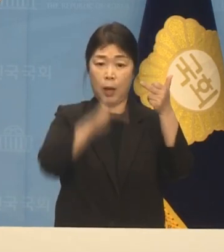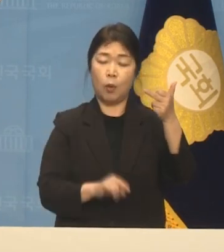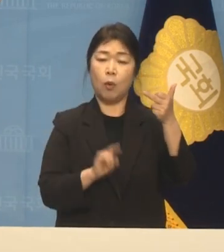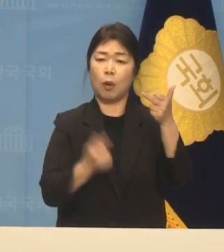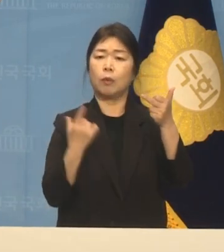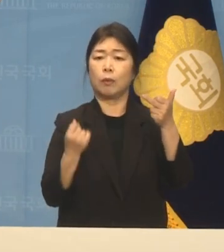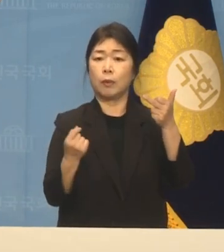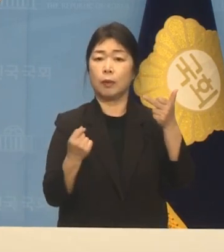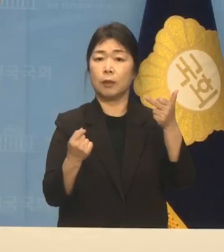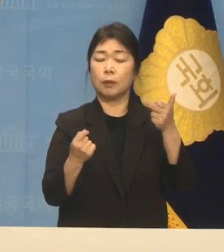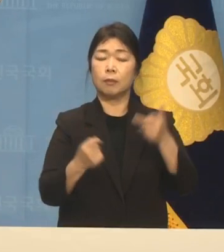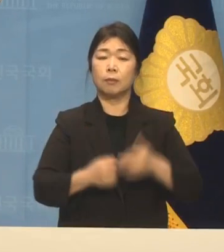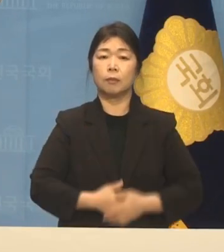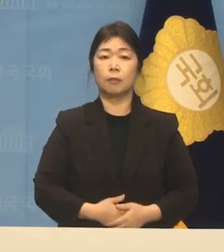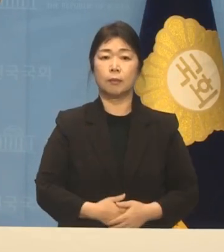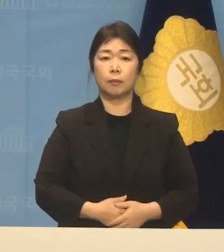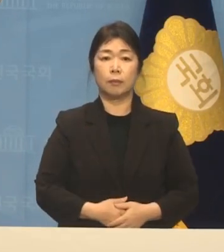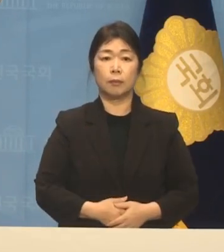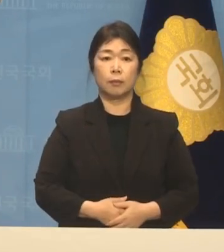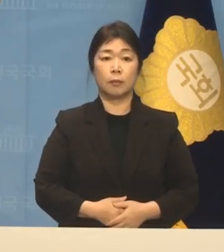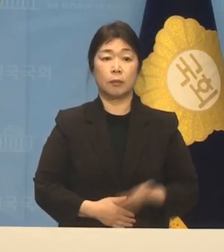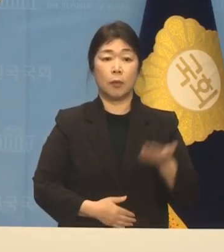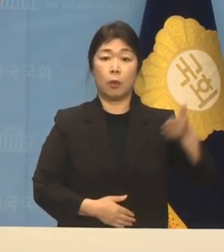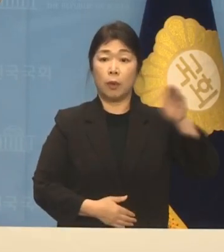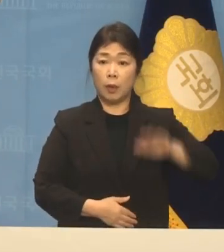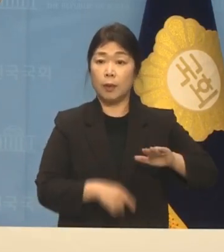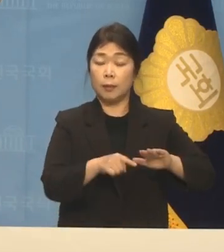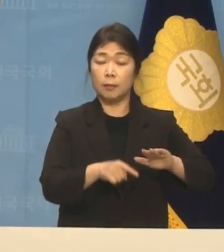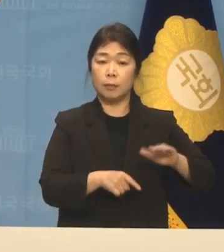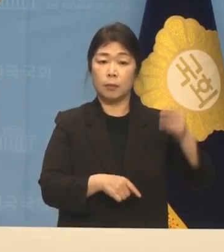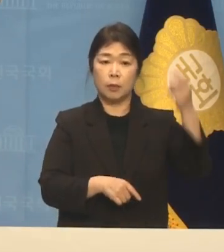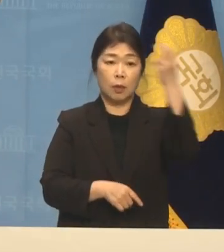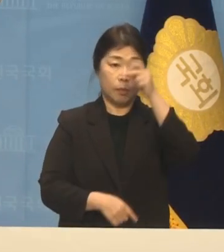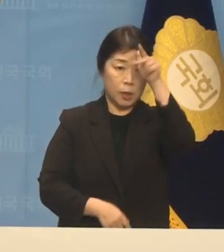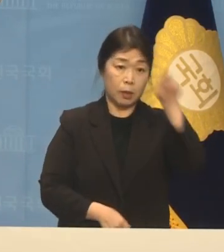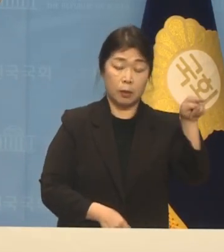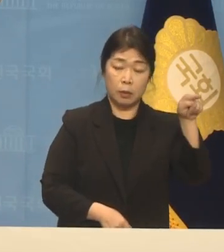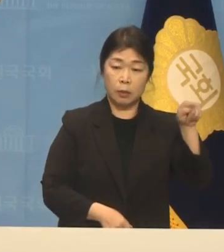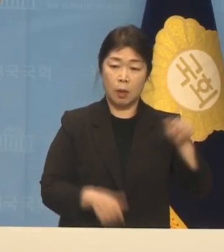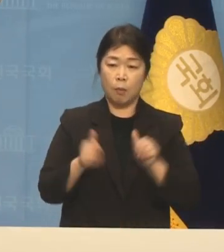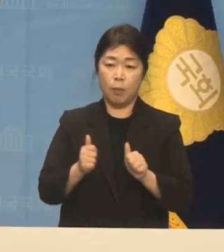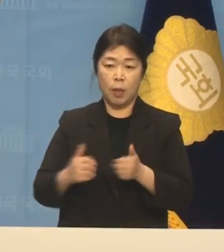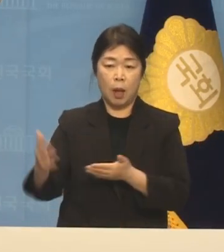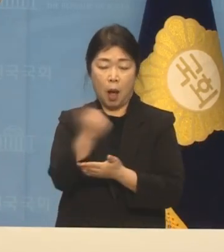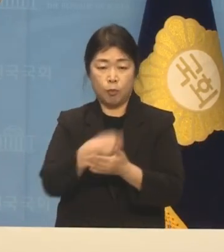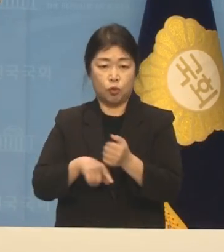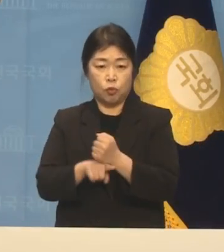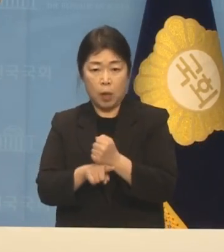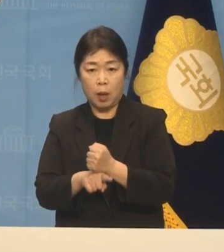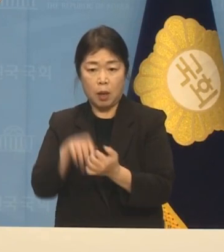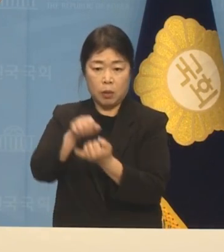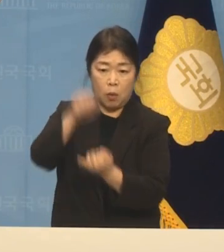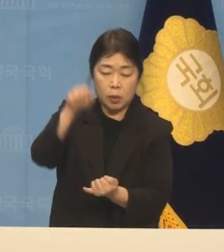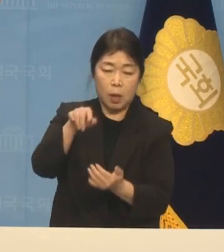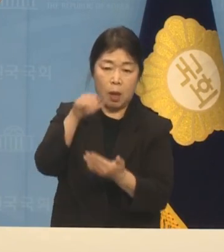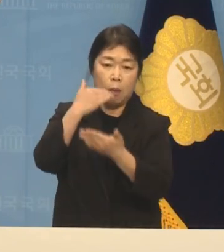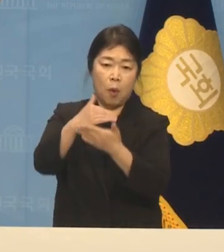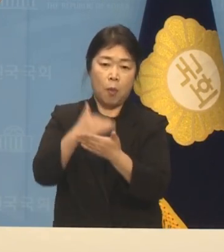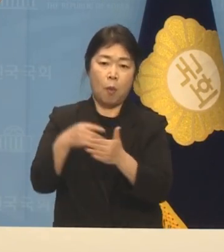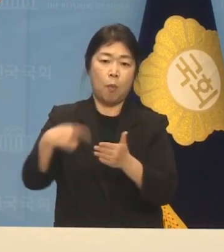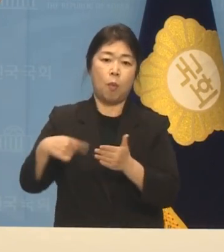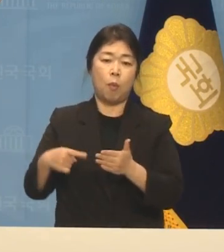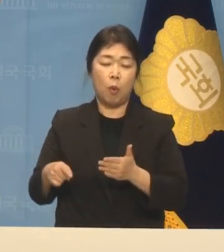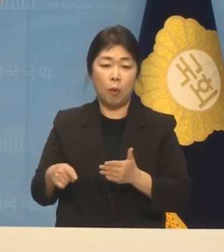취지를 명확하게 하고 있습니다. 그럼에도 불구하고 검찰은 법원의 압수수색 영장 범위를 넘어서는